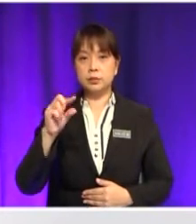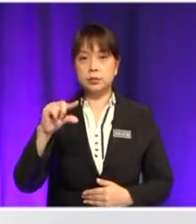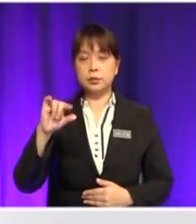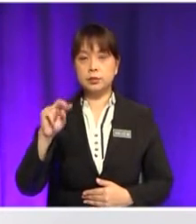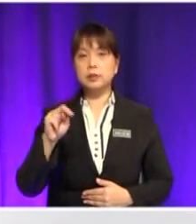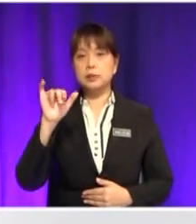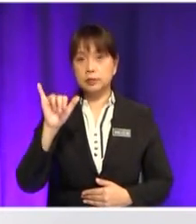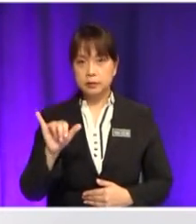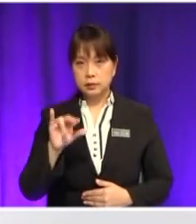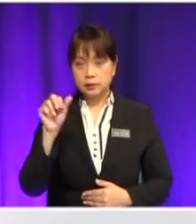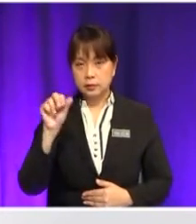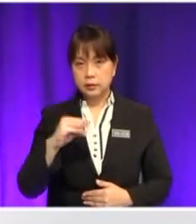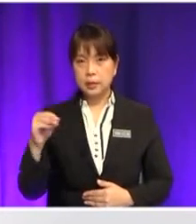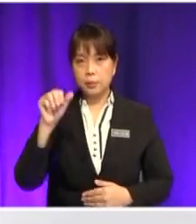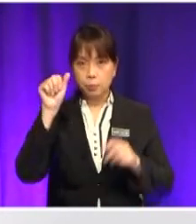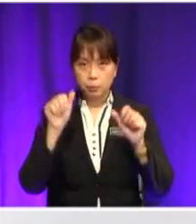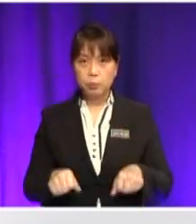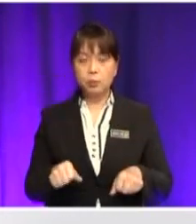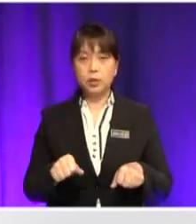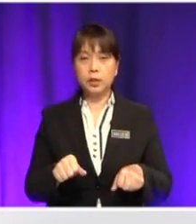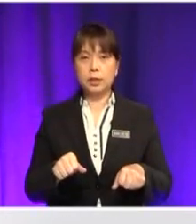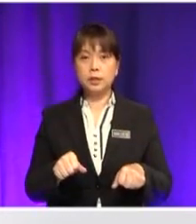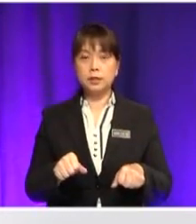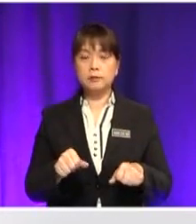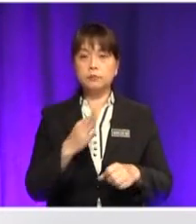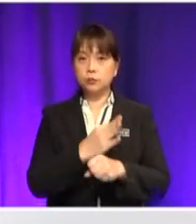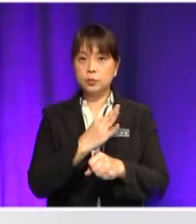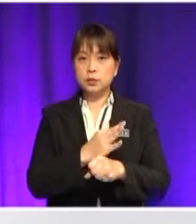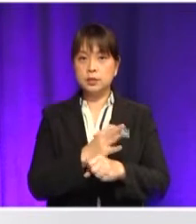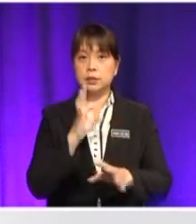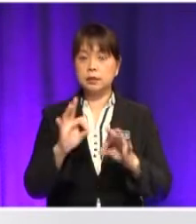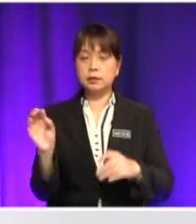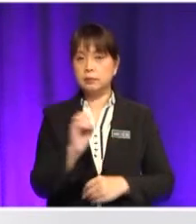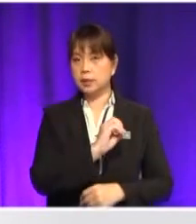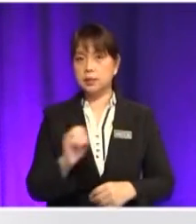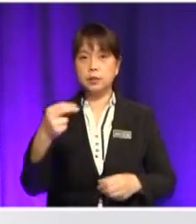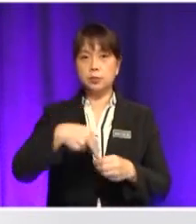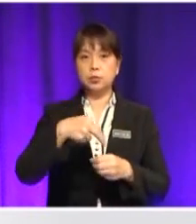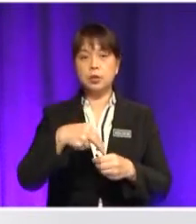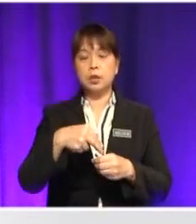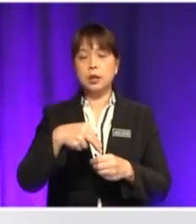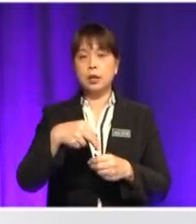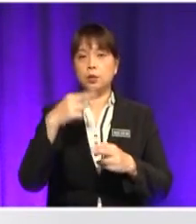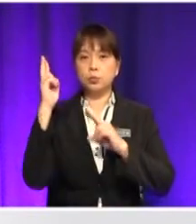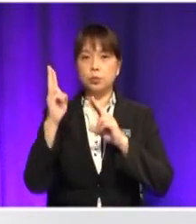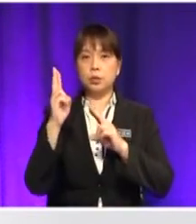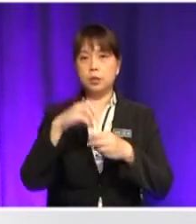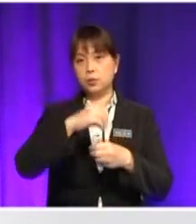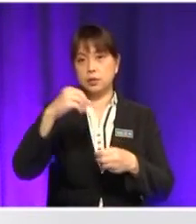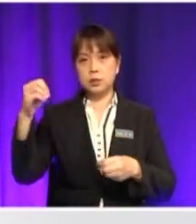operasi jika tiada udara jadi saya akan pilih roket untuk digunakan